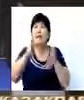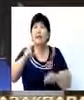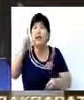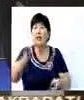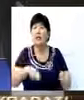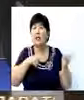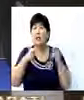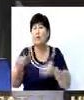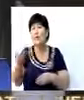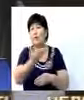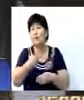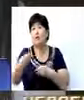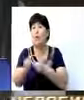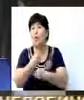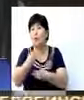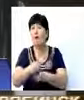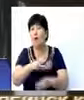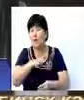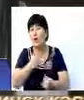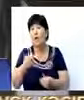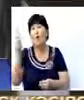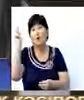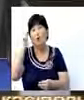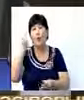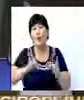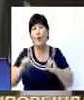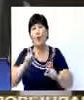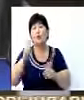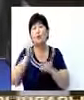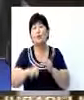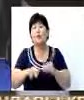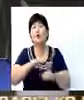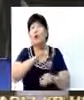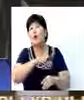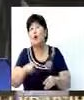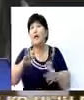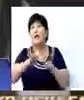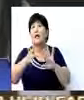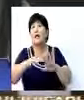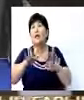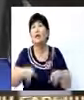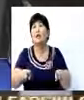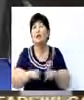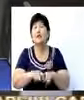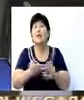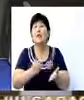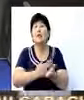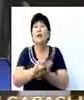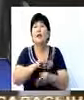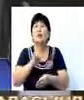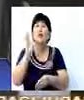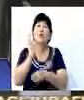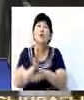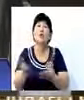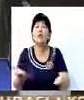бізді оқытты. Осы оқу курсын өту барысында біз электронды е-қызмет жүйесіне бұйрықтарды